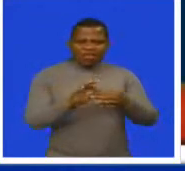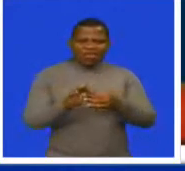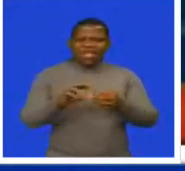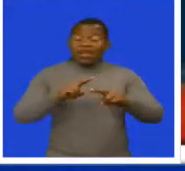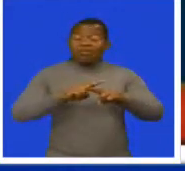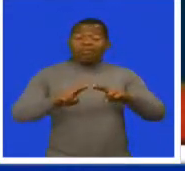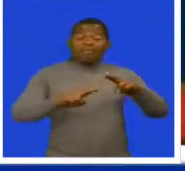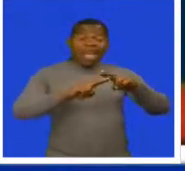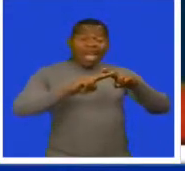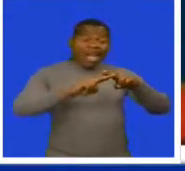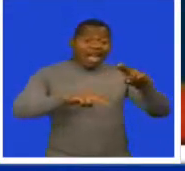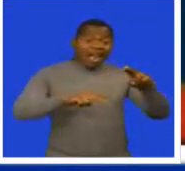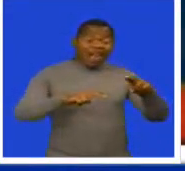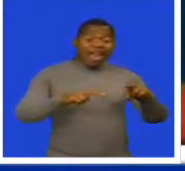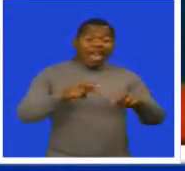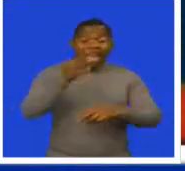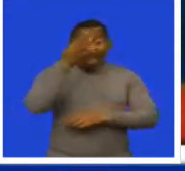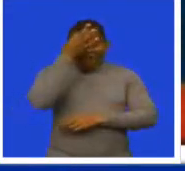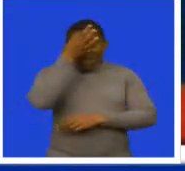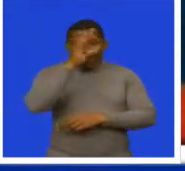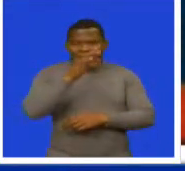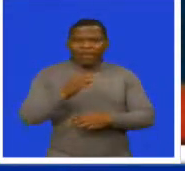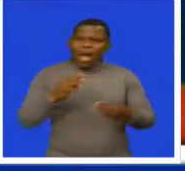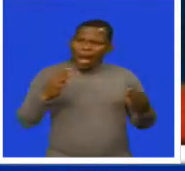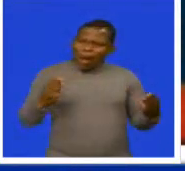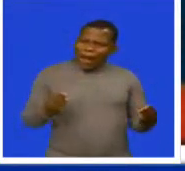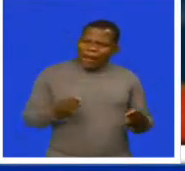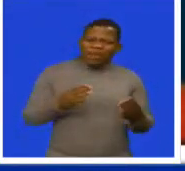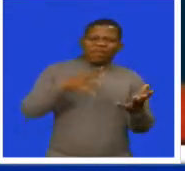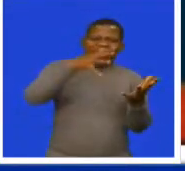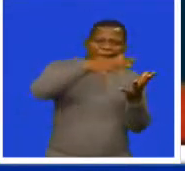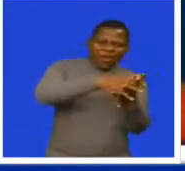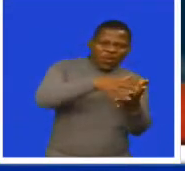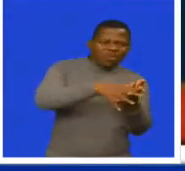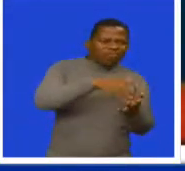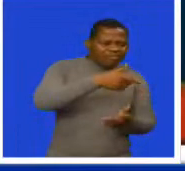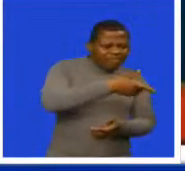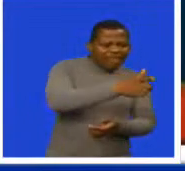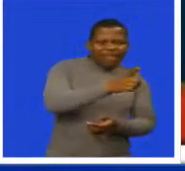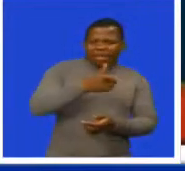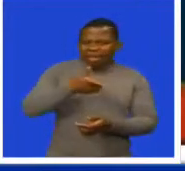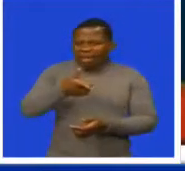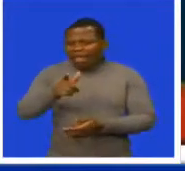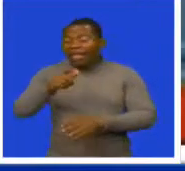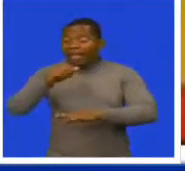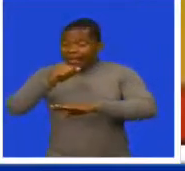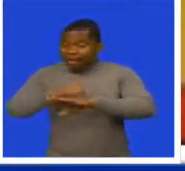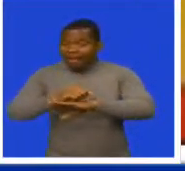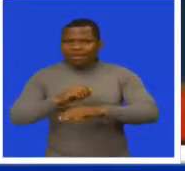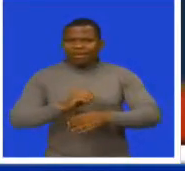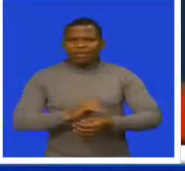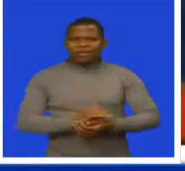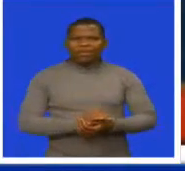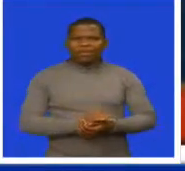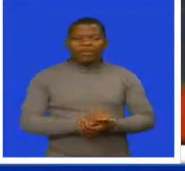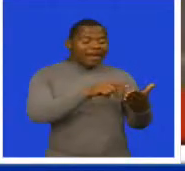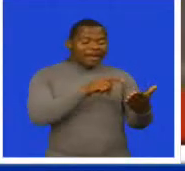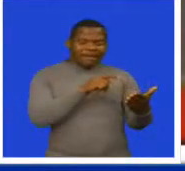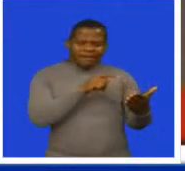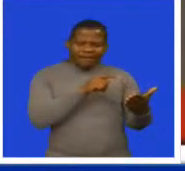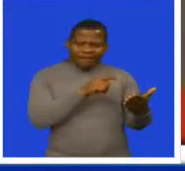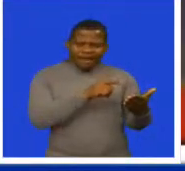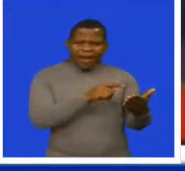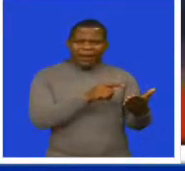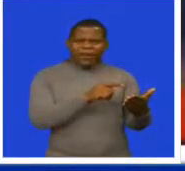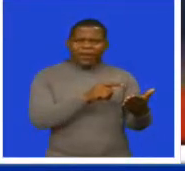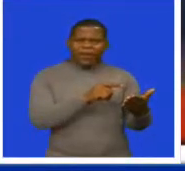lokhanye uzivele abantu bacondza kibo naba kuthiwa mhlambe sohlubethekile noma mhlambe yasola usekutaba nenkinga letha bakhona. So ke kuna le strategy ke